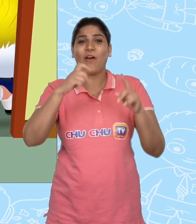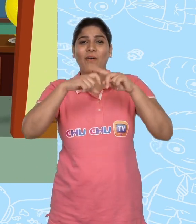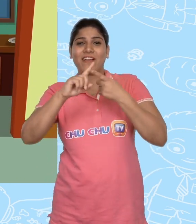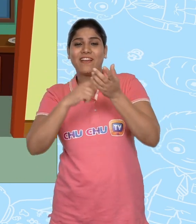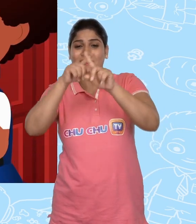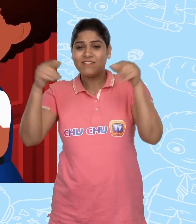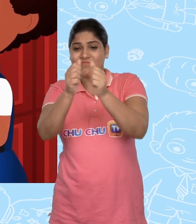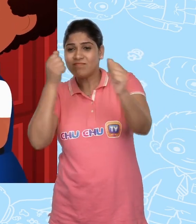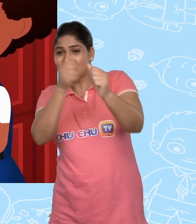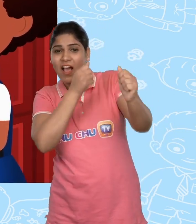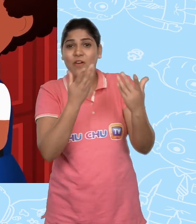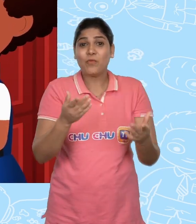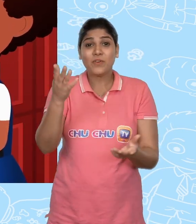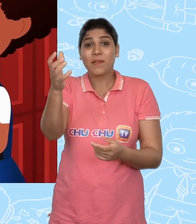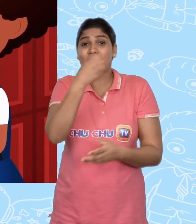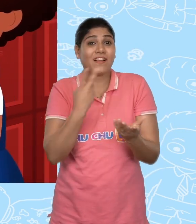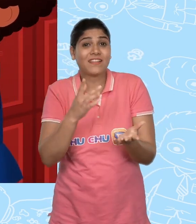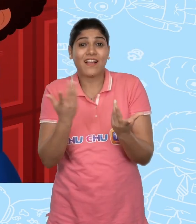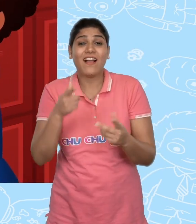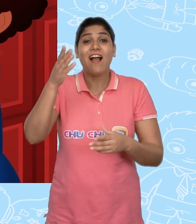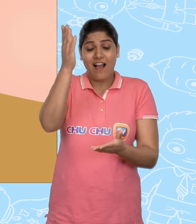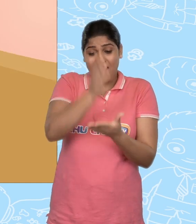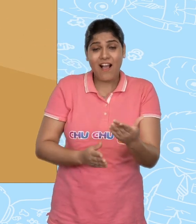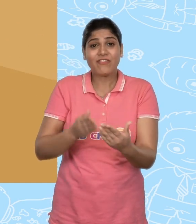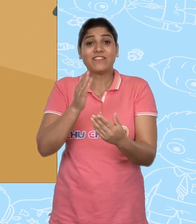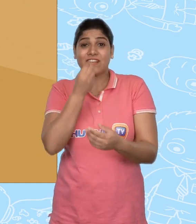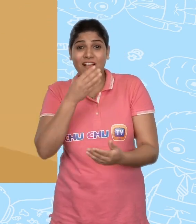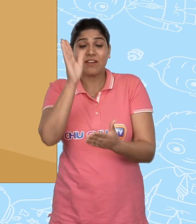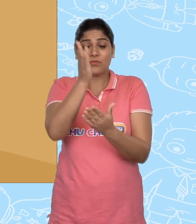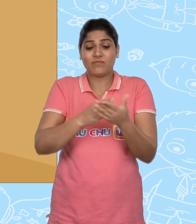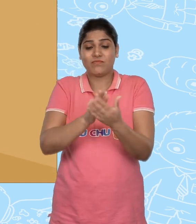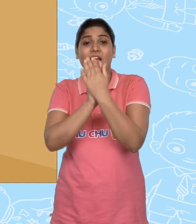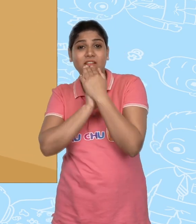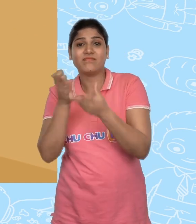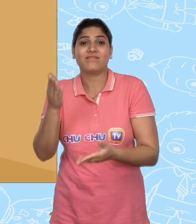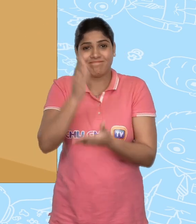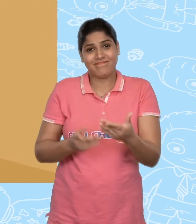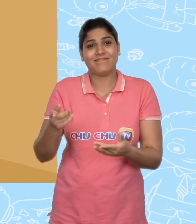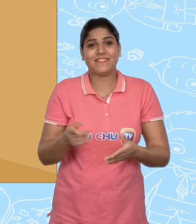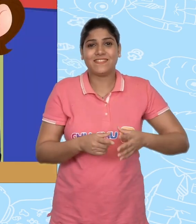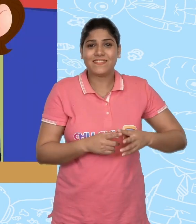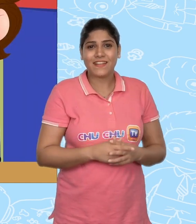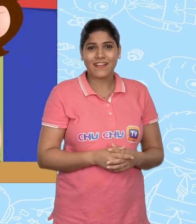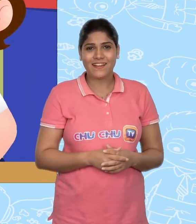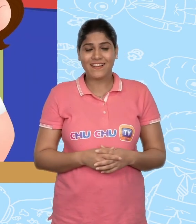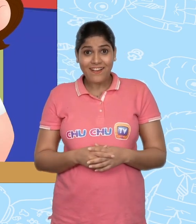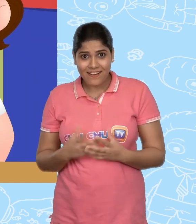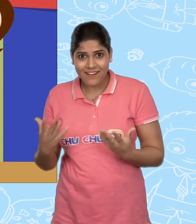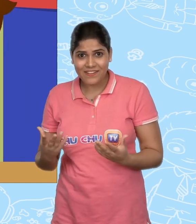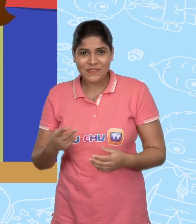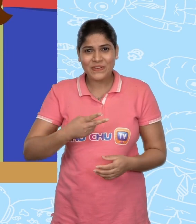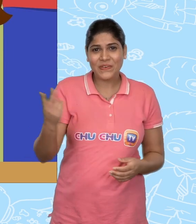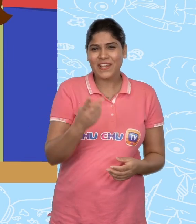तरफ। फिर वो दोनों गई लॉकर तक और उन्हें मिला आधा खाया हुआ सैंडविच।